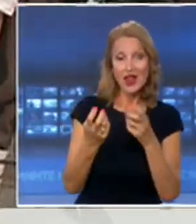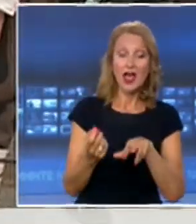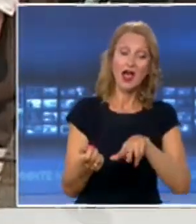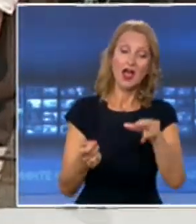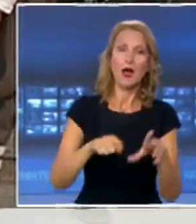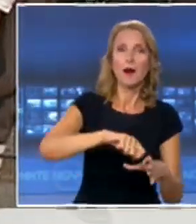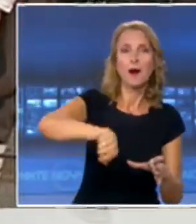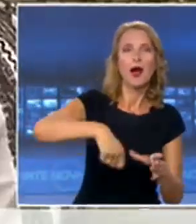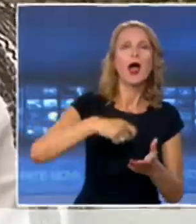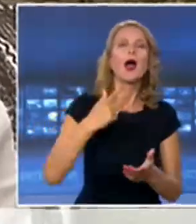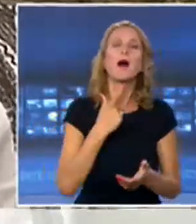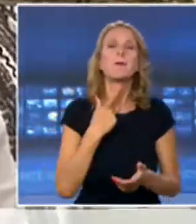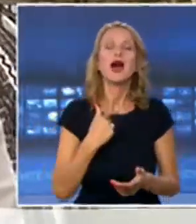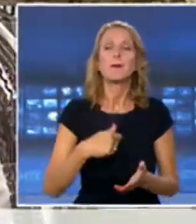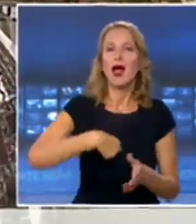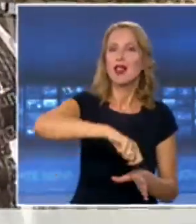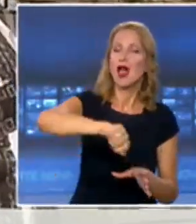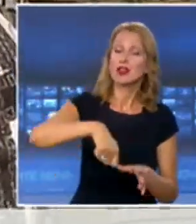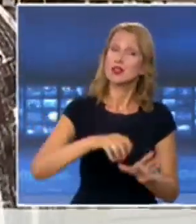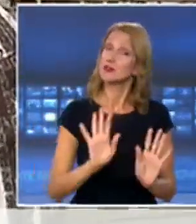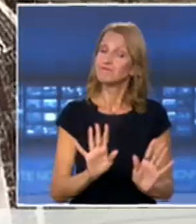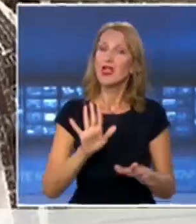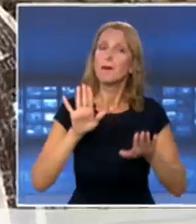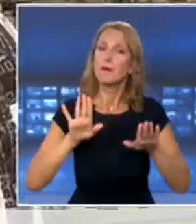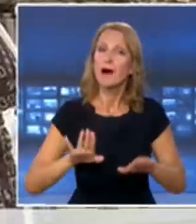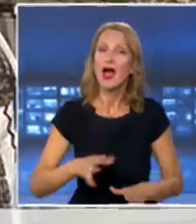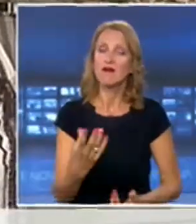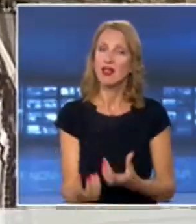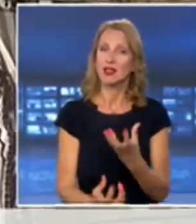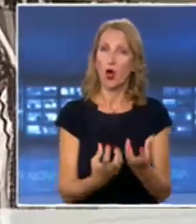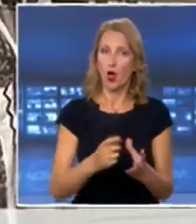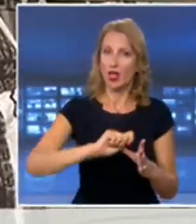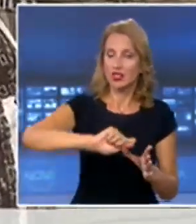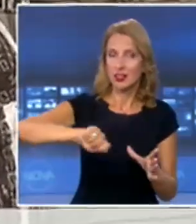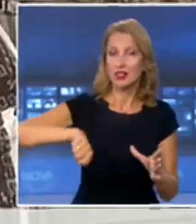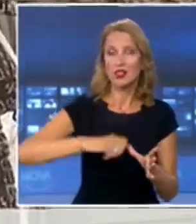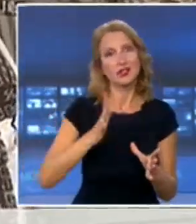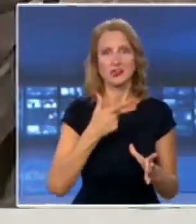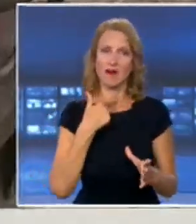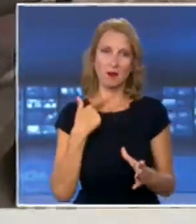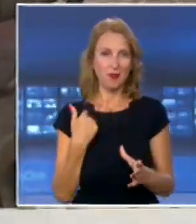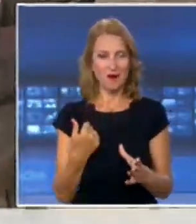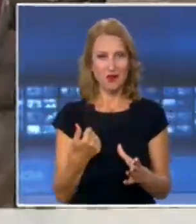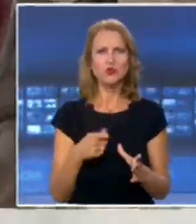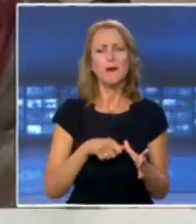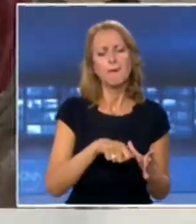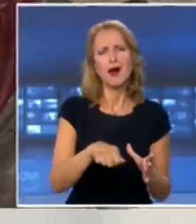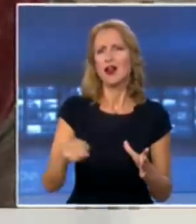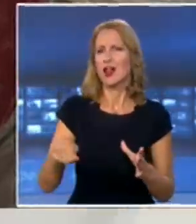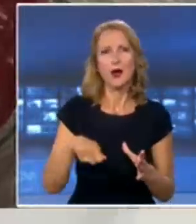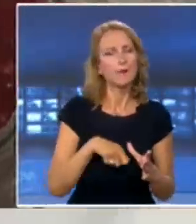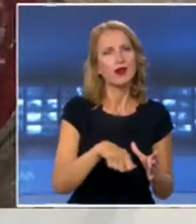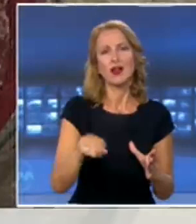приготвяше мармалад. Напавен огън се прави винаги, защото за да стане по-хубаво. И бъркане. Това му